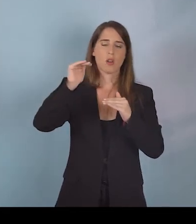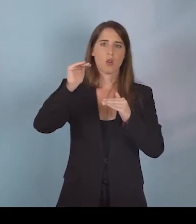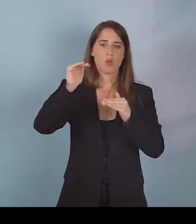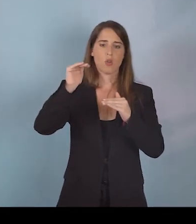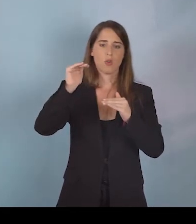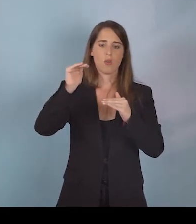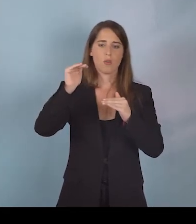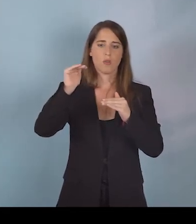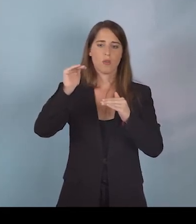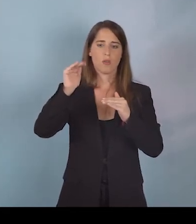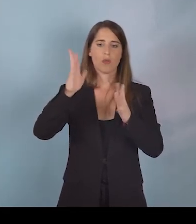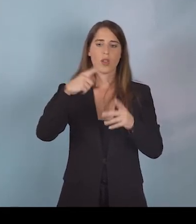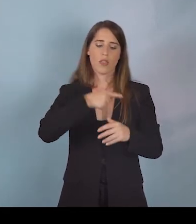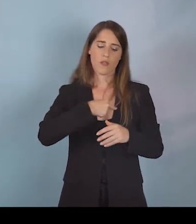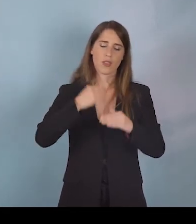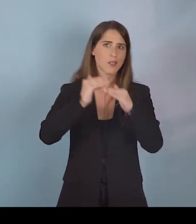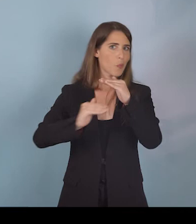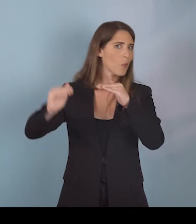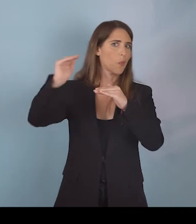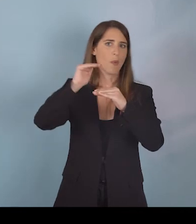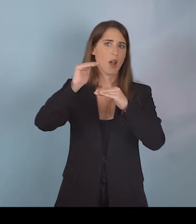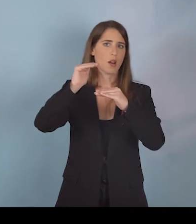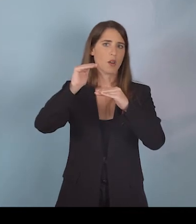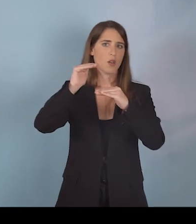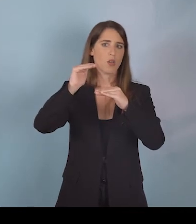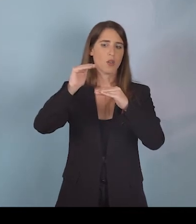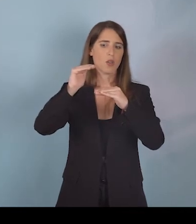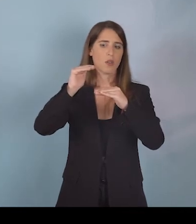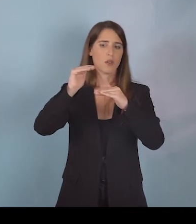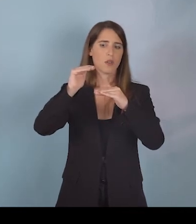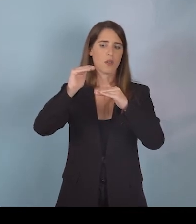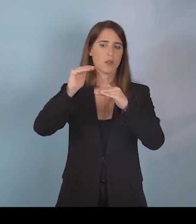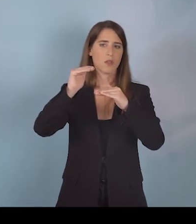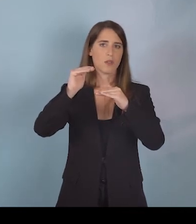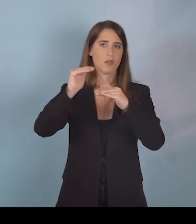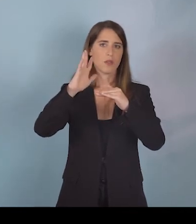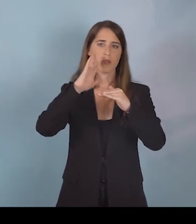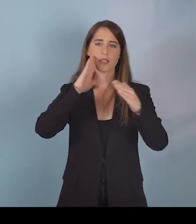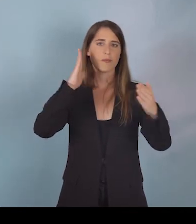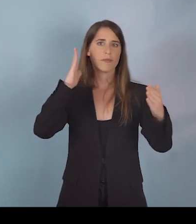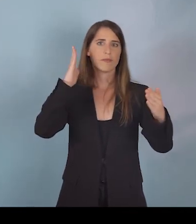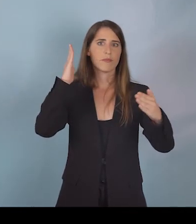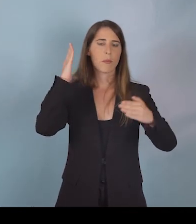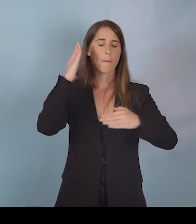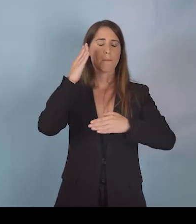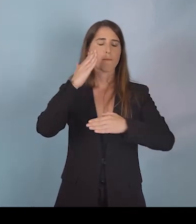έτσι, είτε στο σχολείο, είτε και πιο πάνω ακόμα, έτσι, μιλάμε και πιο πάνω από κάποιο διευθυντή, ας πούμε.